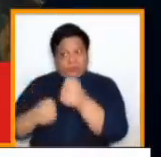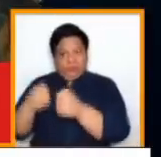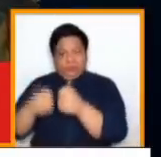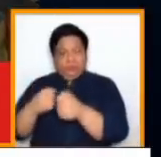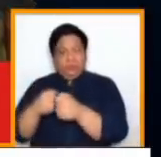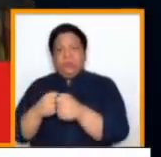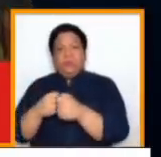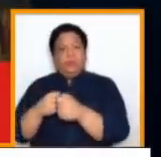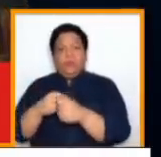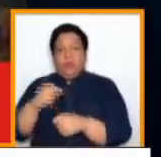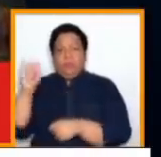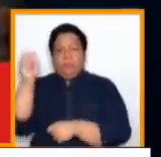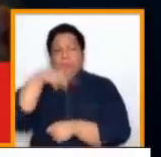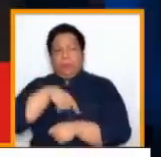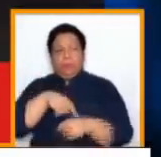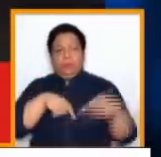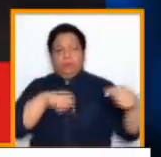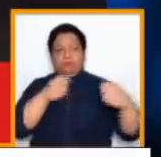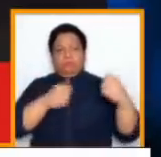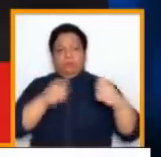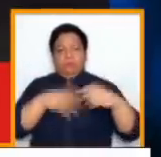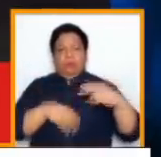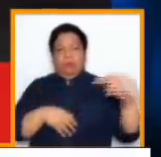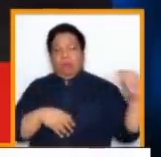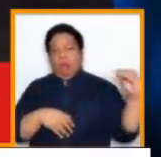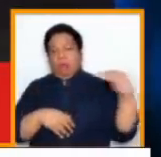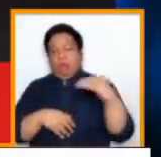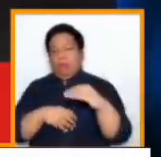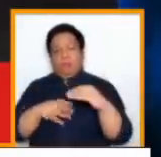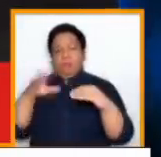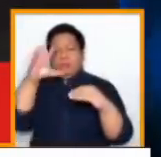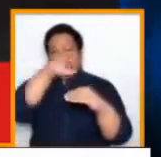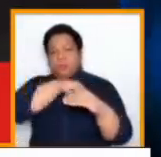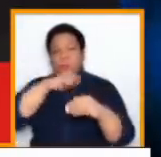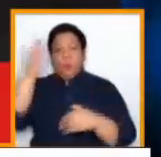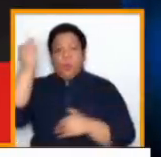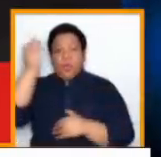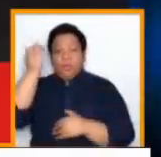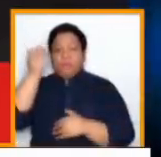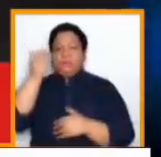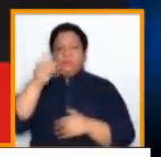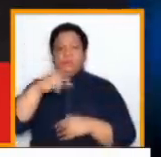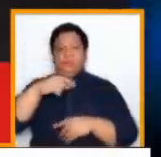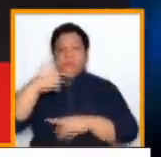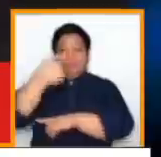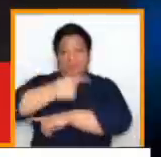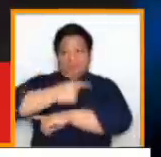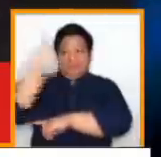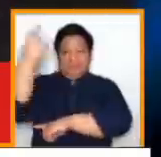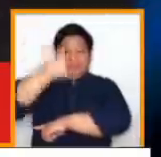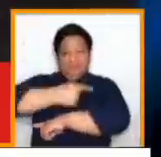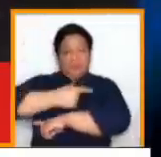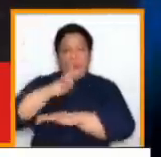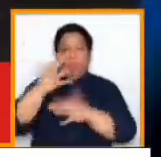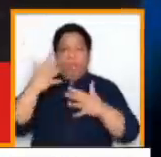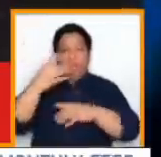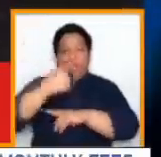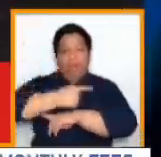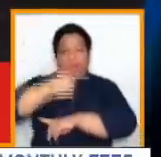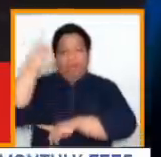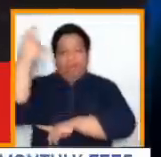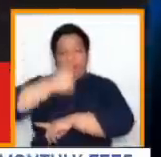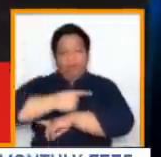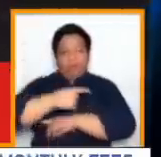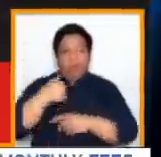napansin ng driver ang paparating na tren. Dahil hindi naman umano nakababa ang barrier, walang ilaw, audio warning at tao